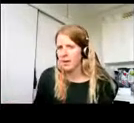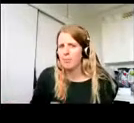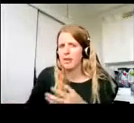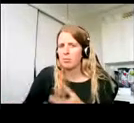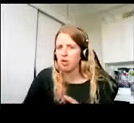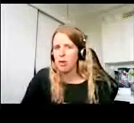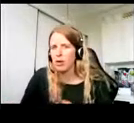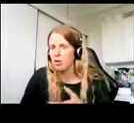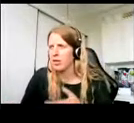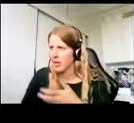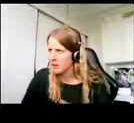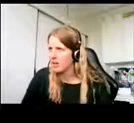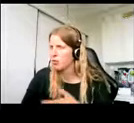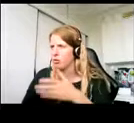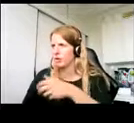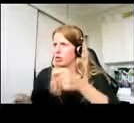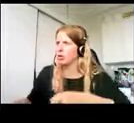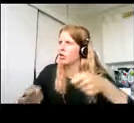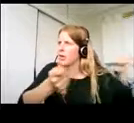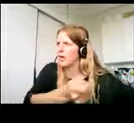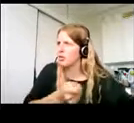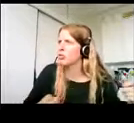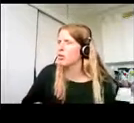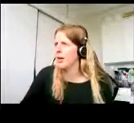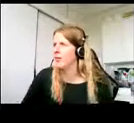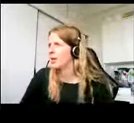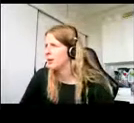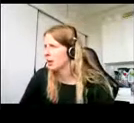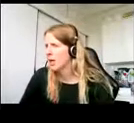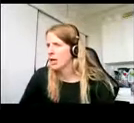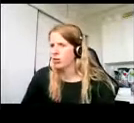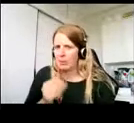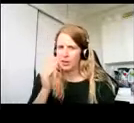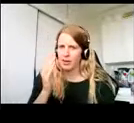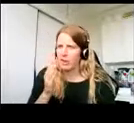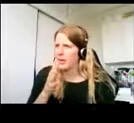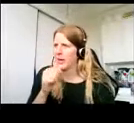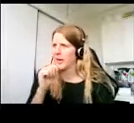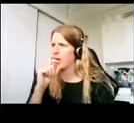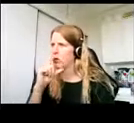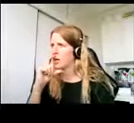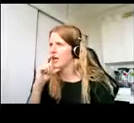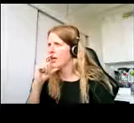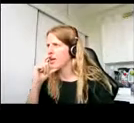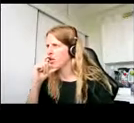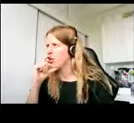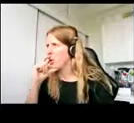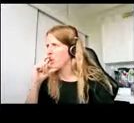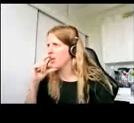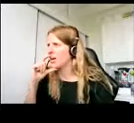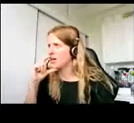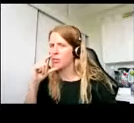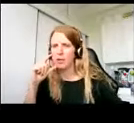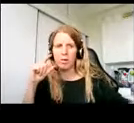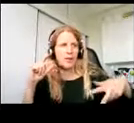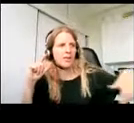doorgaan. Maar het moet wel goed gereinigd zijn, het moet ervoor zorgen dat het niet wordt doorgegeven continu aan andere kinderen. Dus daar moeten we dan echt wel gaan kijken, kan het verlopen